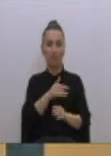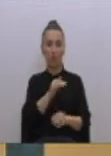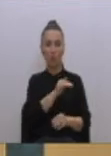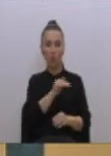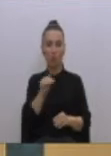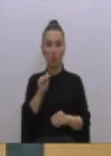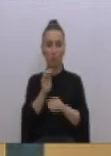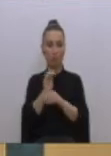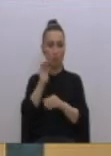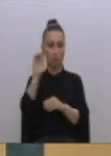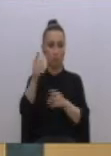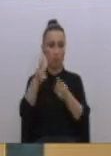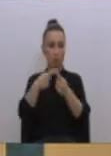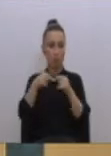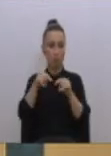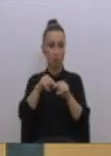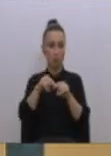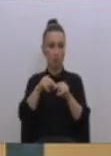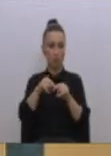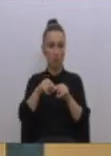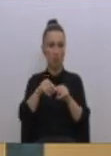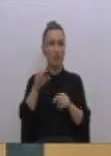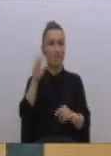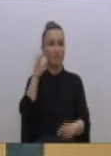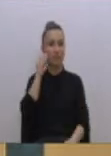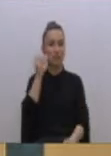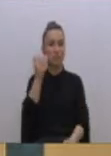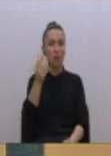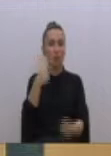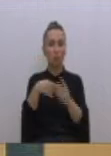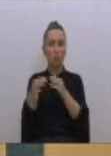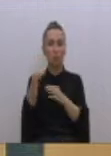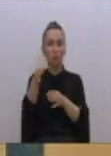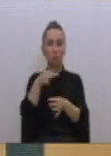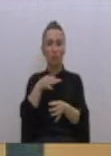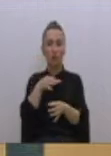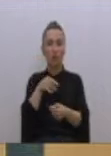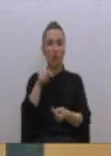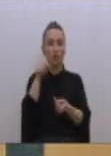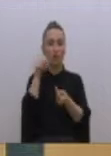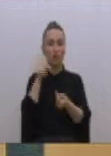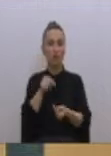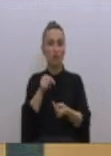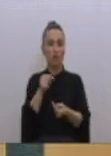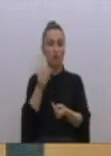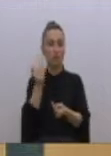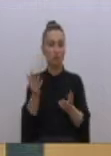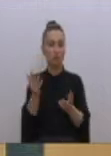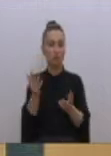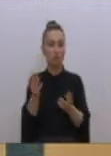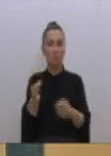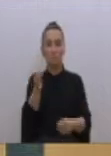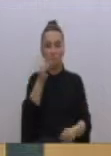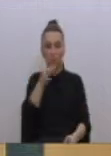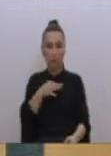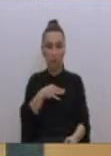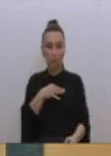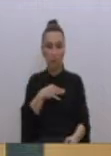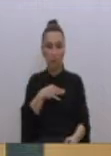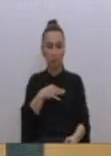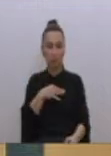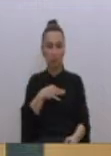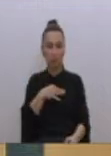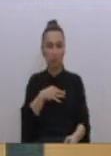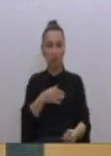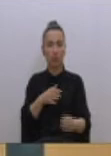ოფიციალურად უგზავნით ორგანიზაციას და ვისმენთ მათგან შესაბამის წუხს.